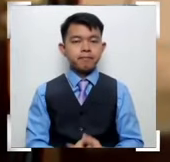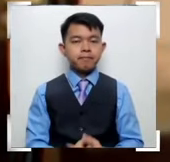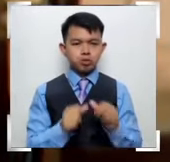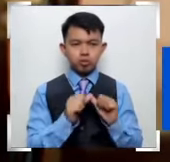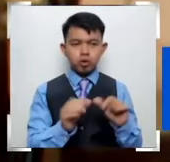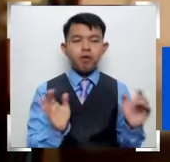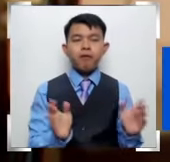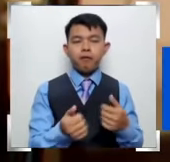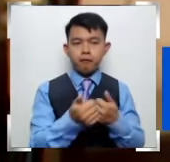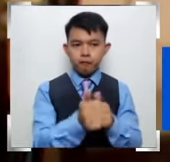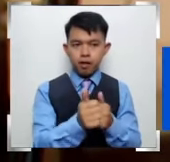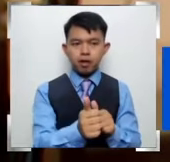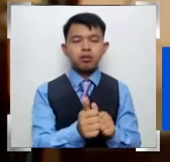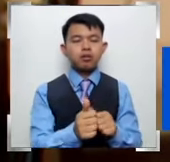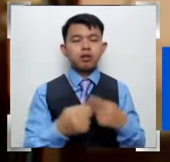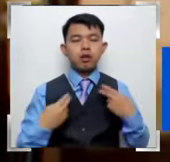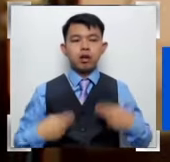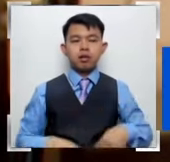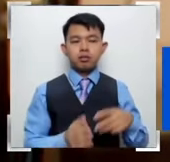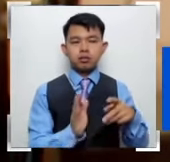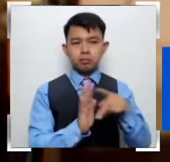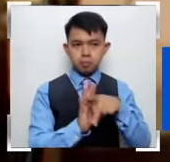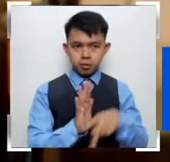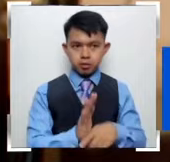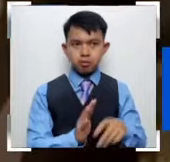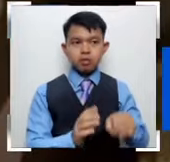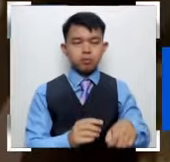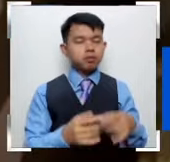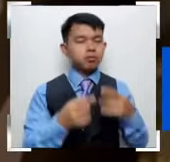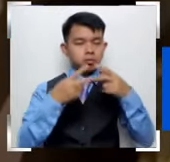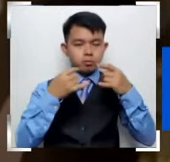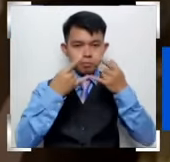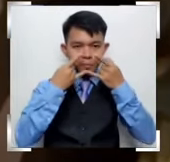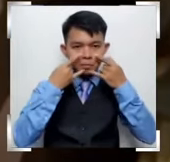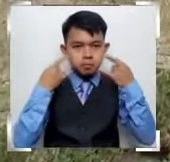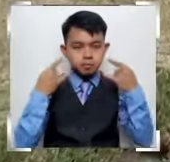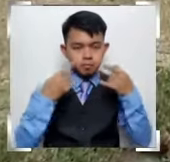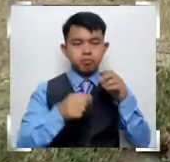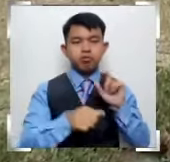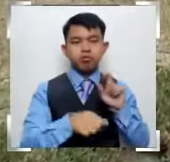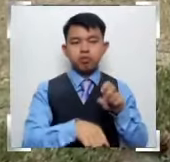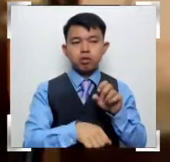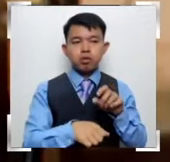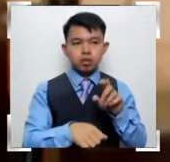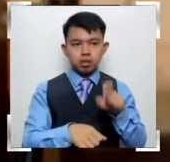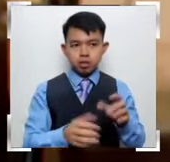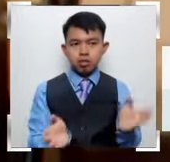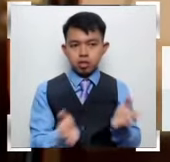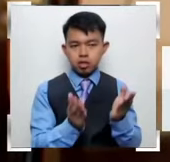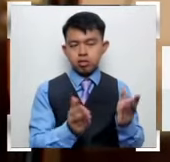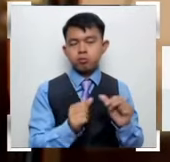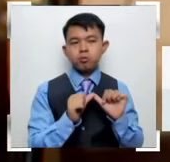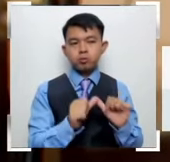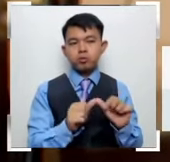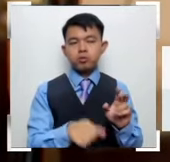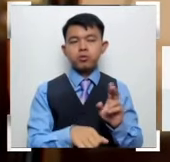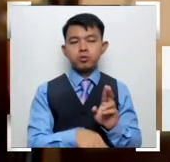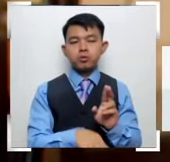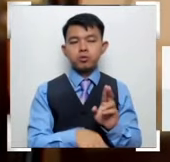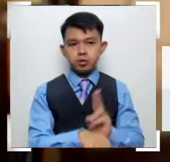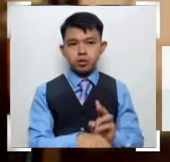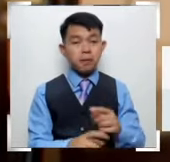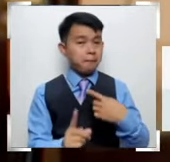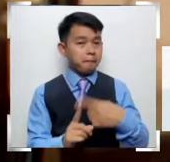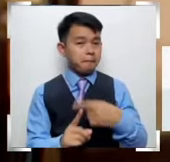mga restrictions, sana naka-masks pa rin yung ating mga bisita, lalo na sa mga indoor. At dahil din sa init, we encourage them na to bring their